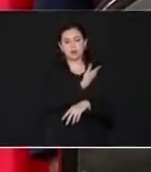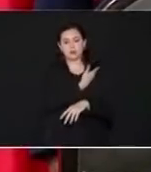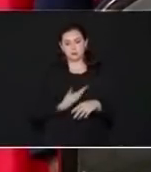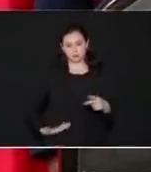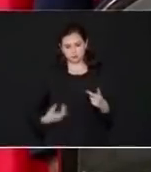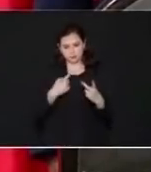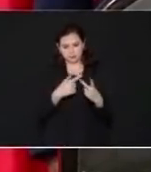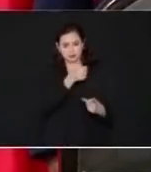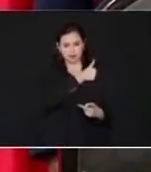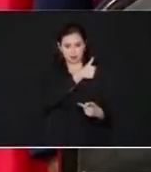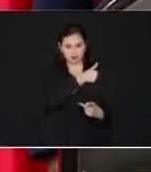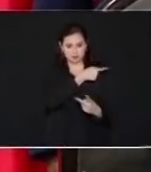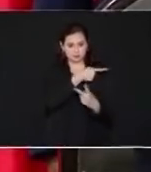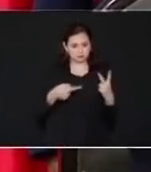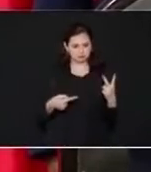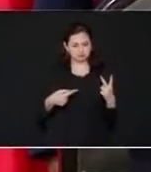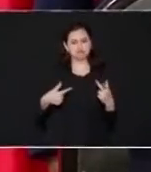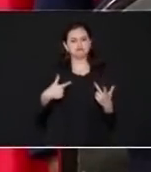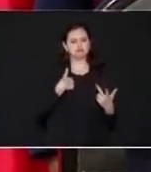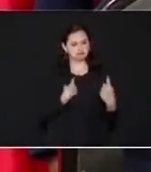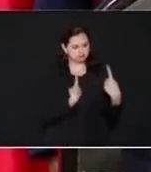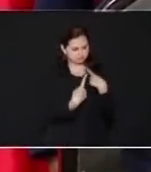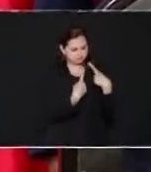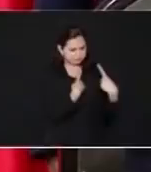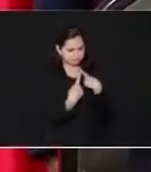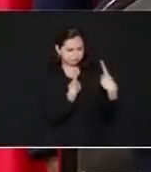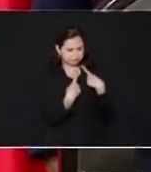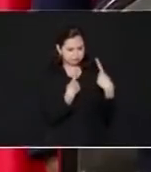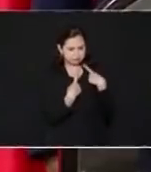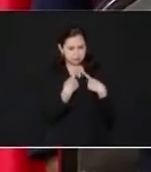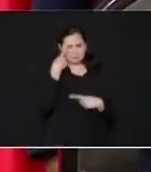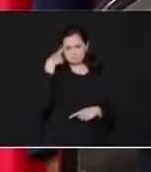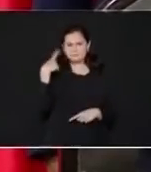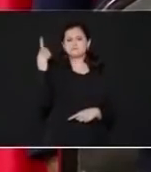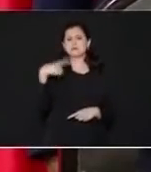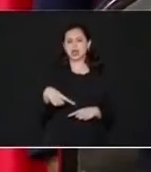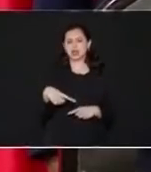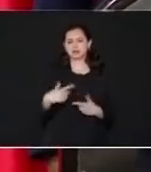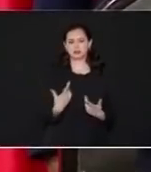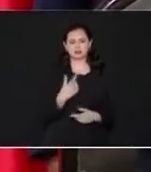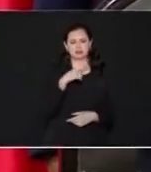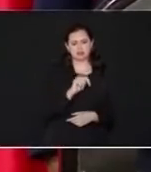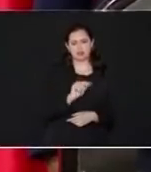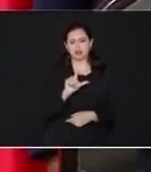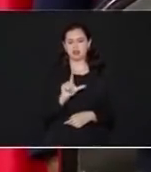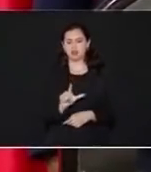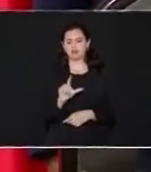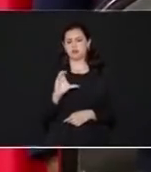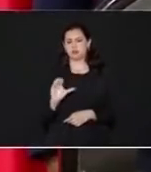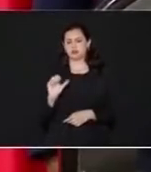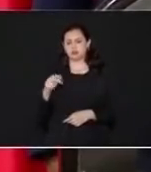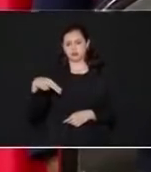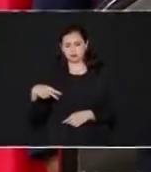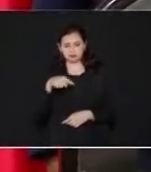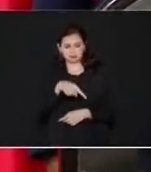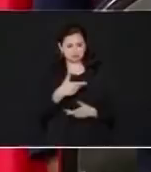Au président des États-Unis et au Premier ministre du Canada, je dis que j'aimerais aller de l'avant avec l'accord de libre-échange